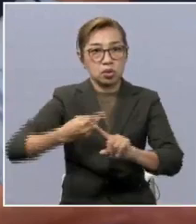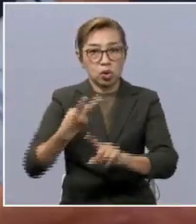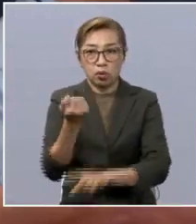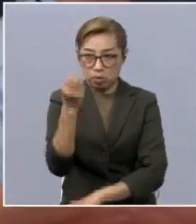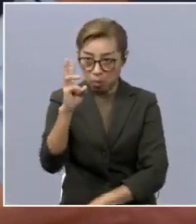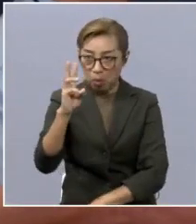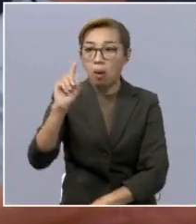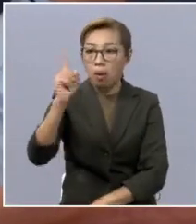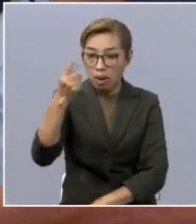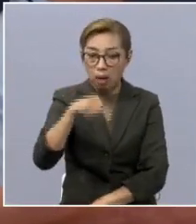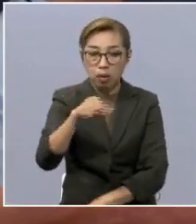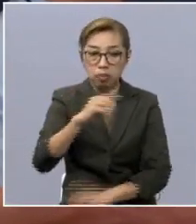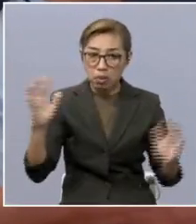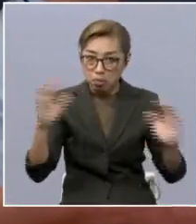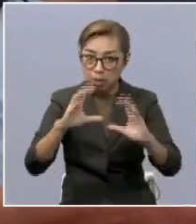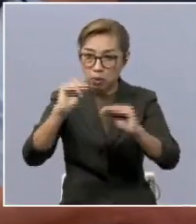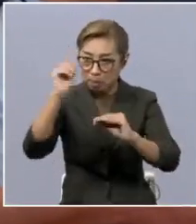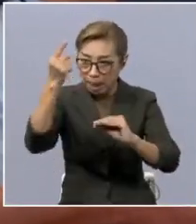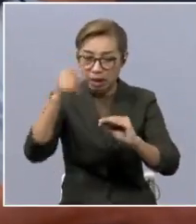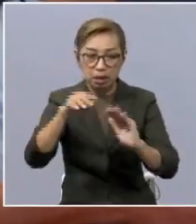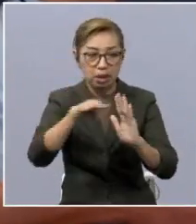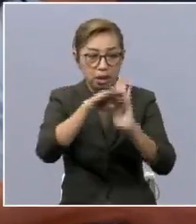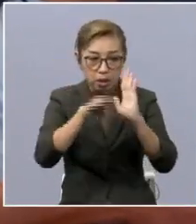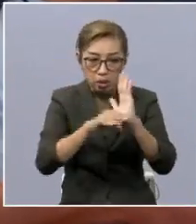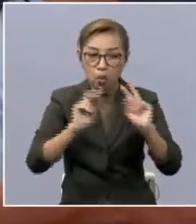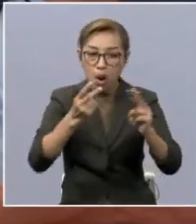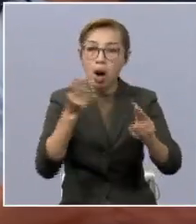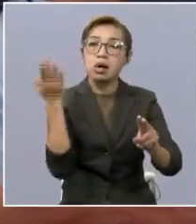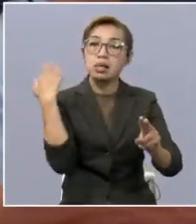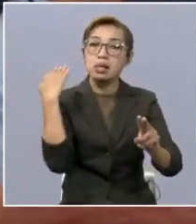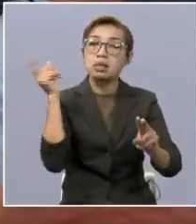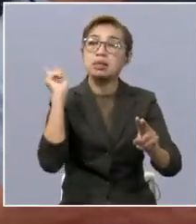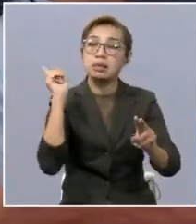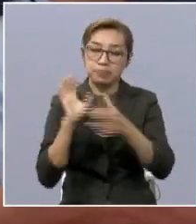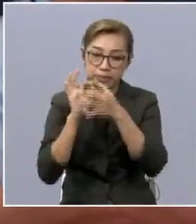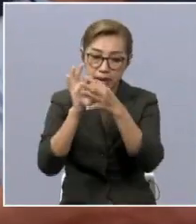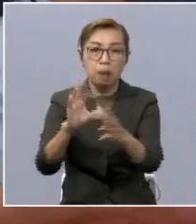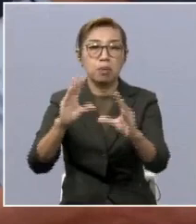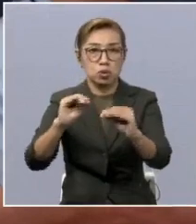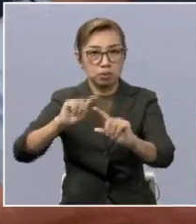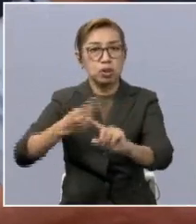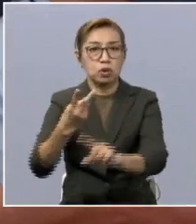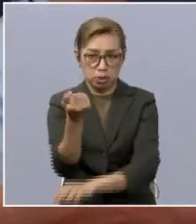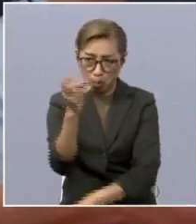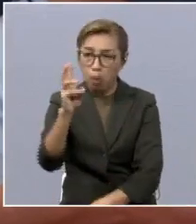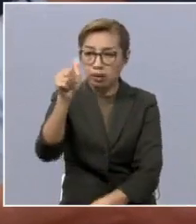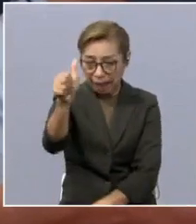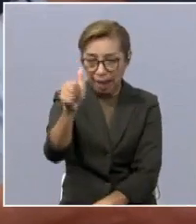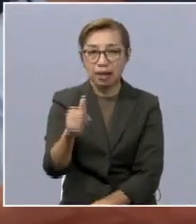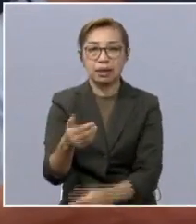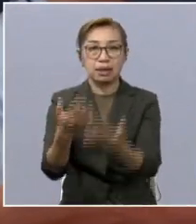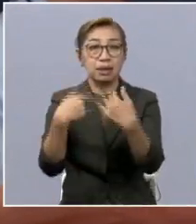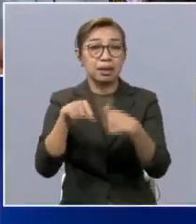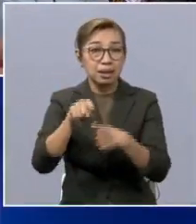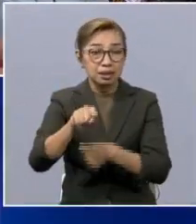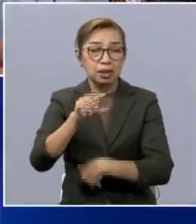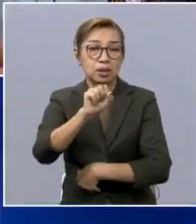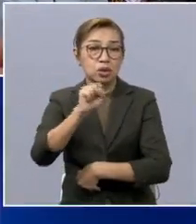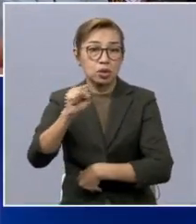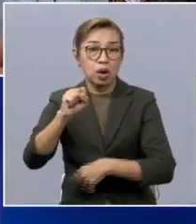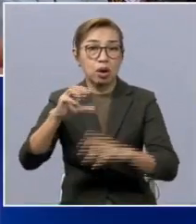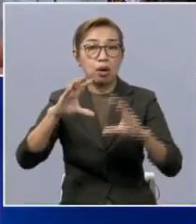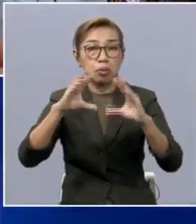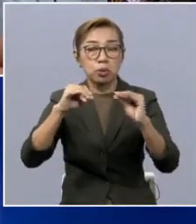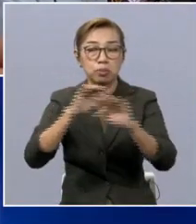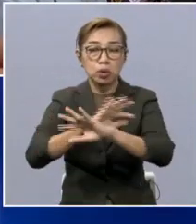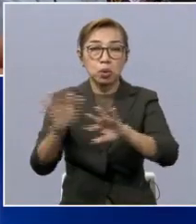าพันธ์ก็มาประชุมกันใหม่แล้วก็ใช้ยัตติเดิมมาอภิปรายกันต่อทีนี้เมื่อสภาล่มไม่ได้พูดเท่านั้นเองนะครับก็คือหมายถึงว่าถ้า